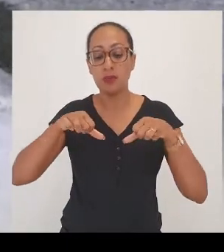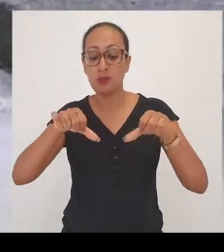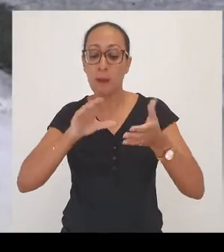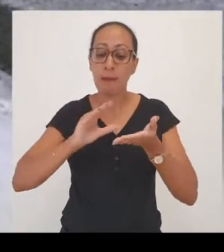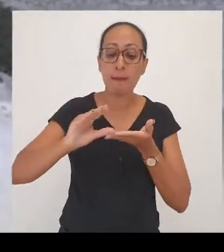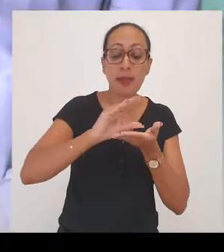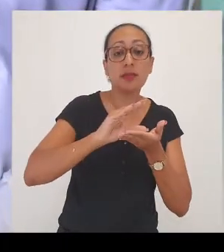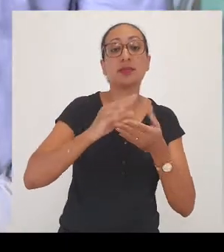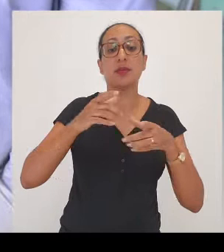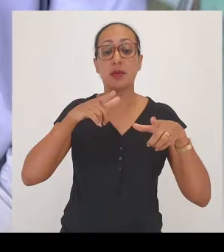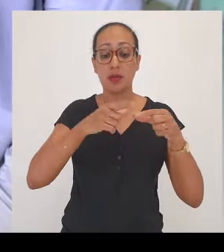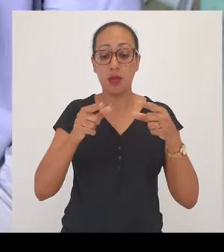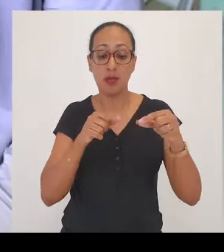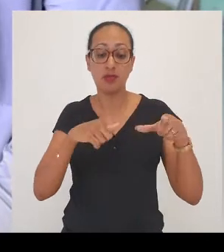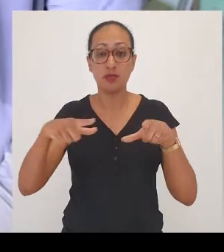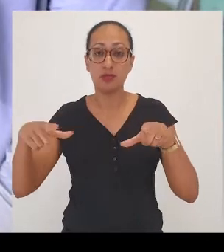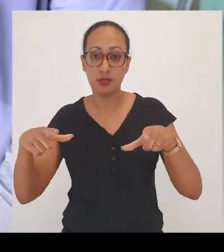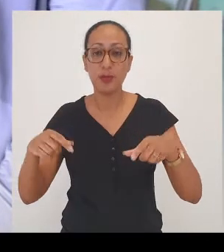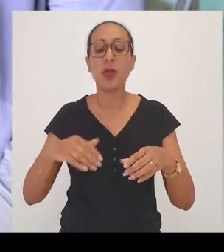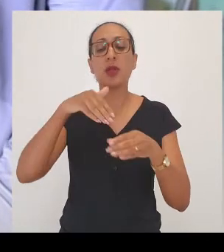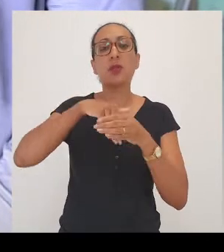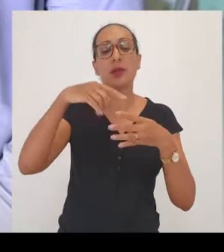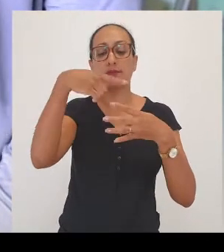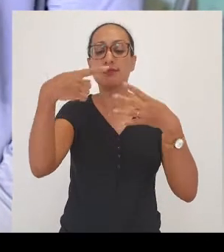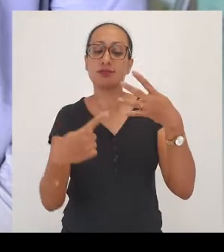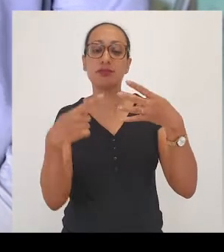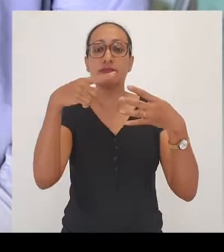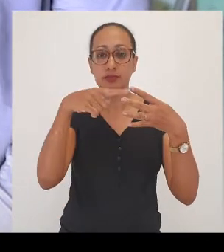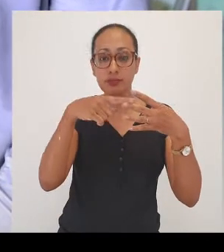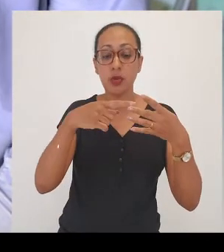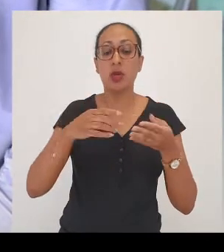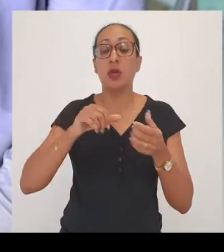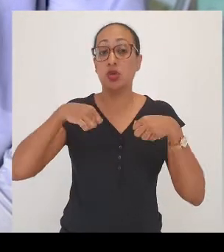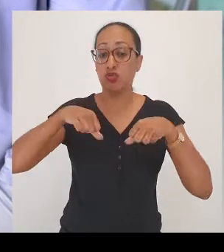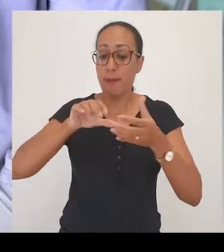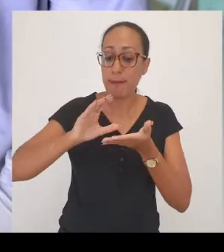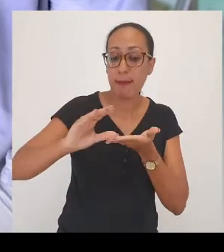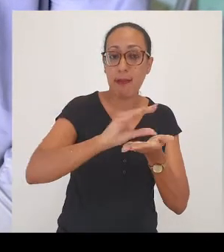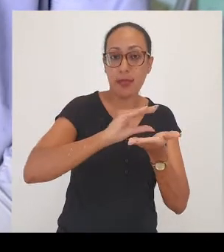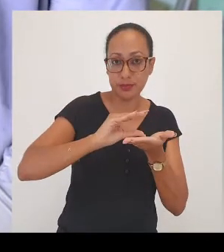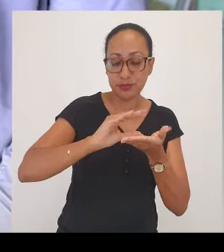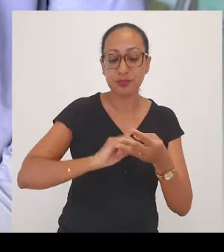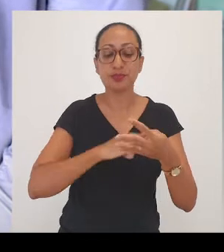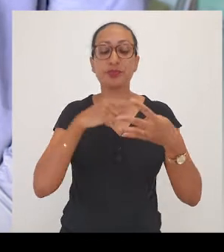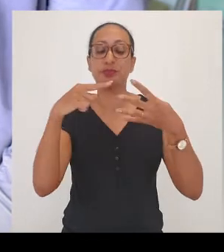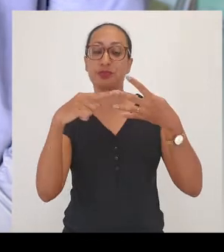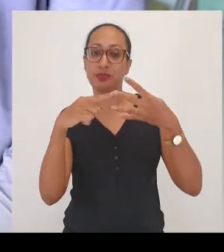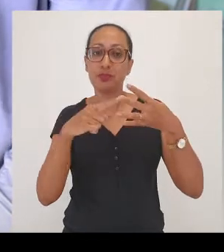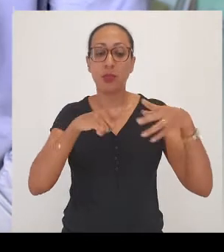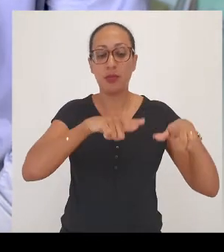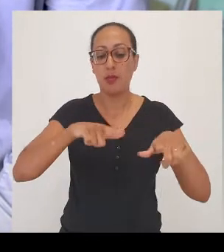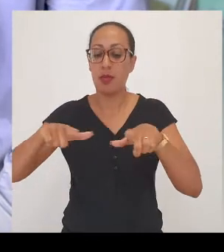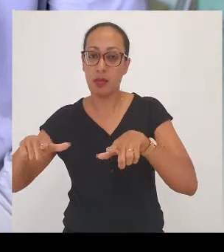chapiste. Alors, nous avons 4 modules. Nous avons la chape, la pose de carrelage au sol, la pose de